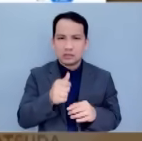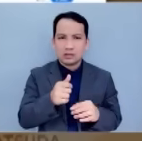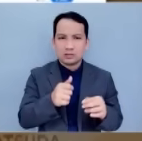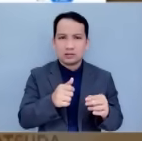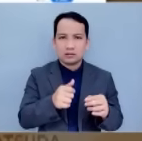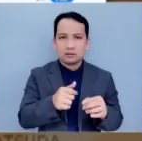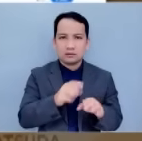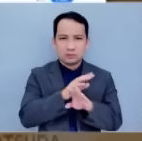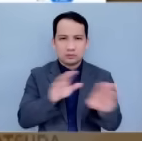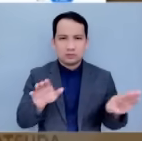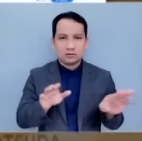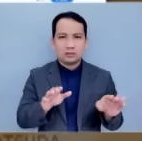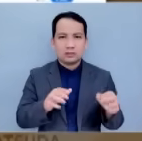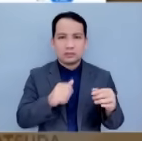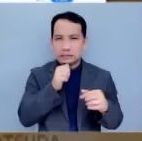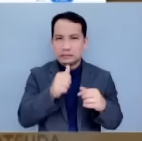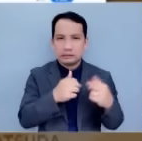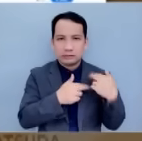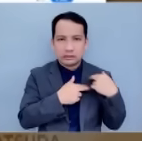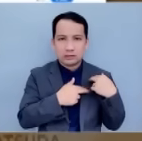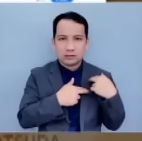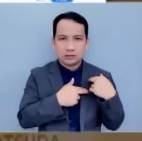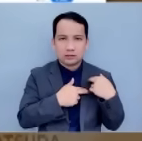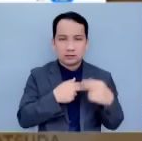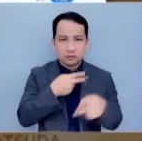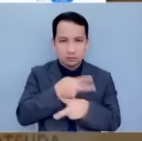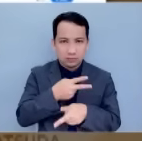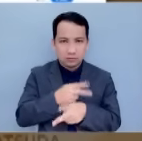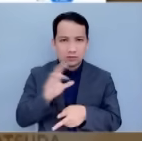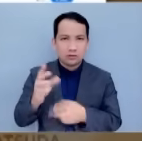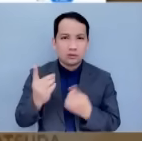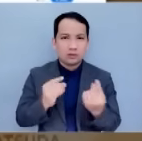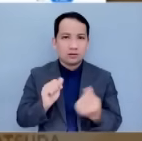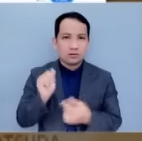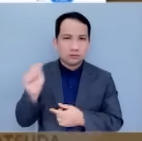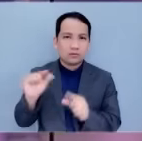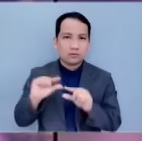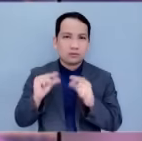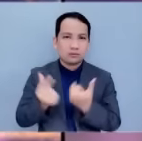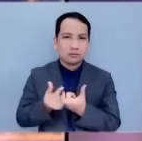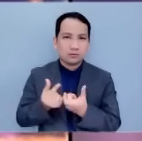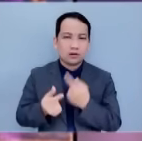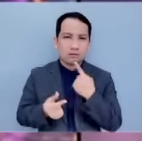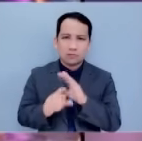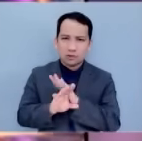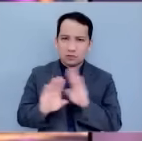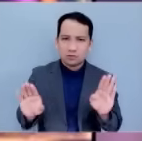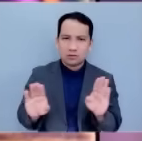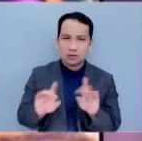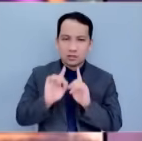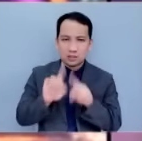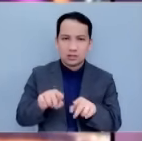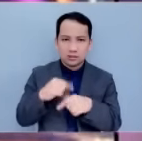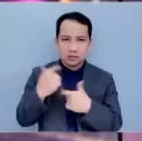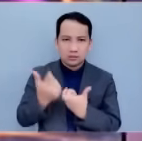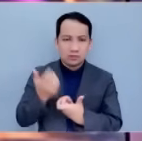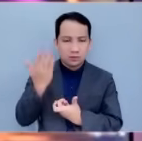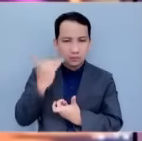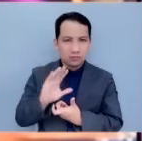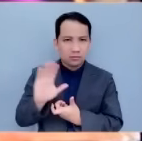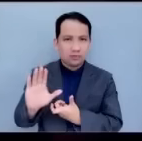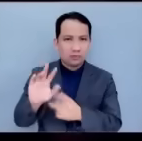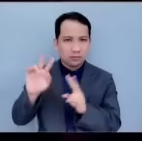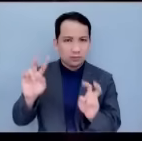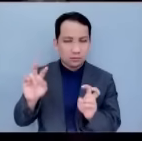at irresponsible pet ownership ang ginagawa ng grupo. Wala pa rin tugon ang grupo kaugnay ng issue.